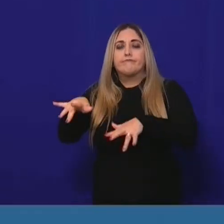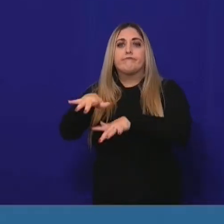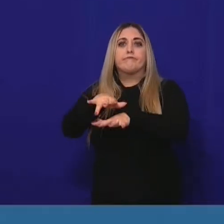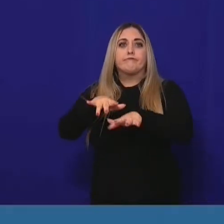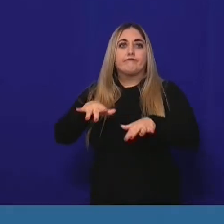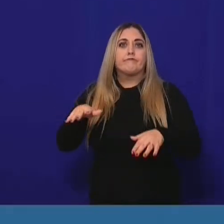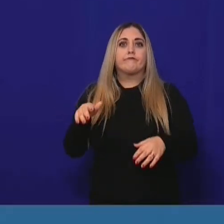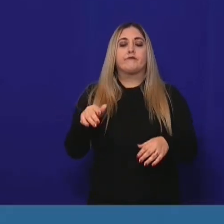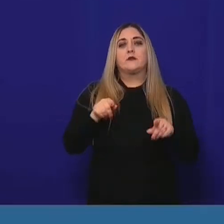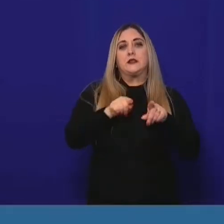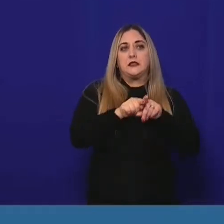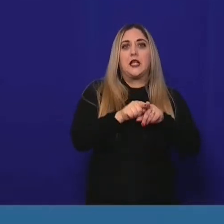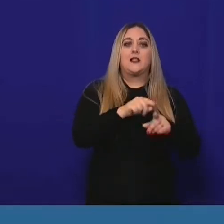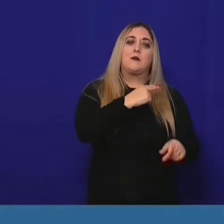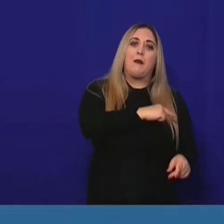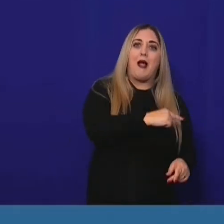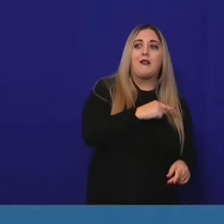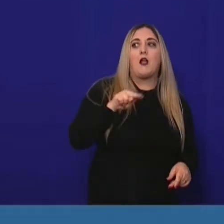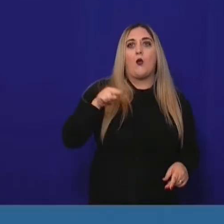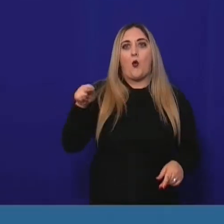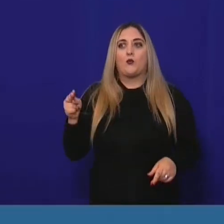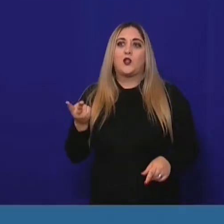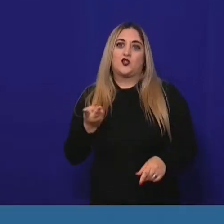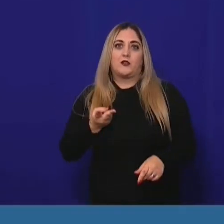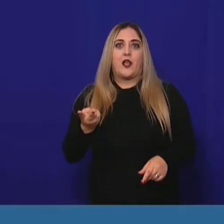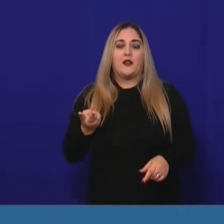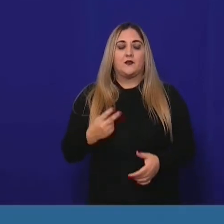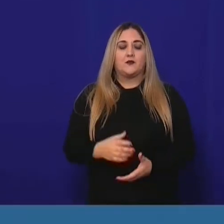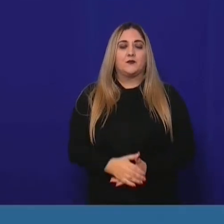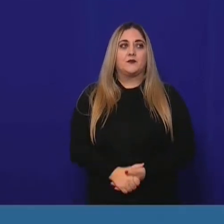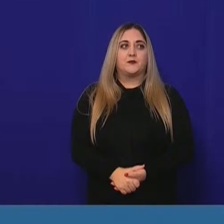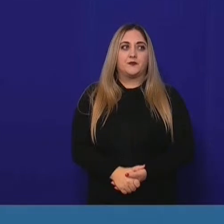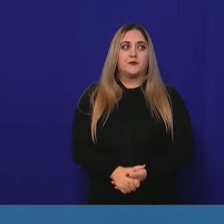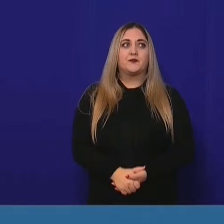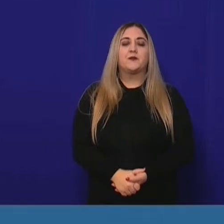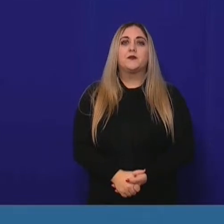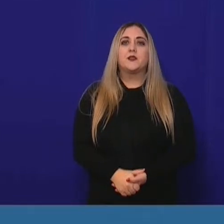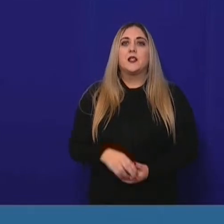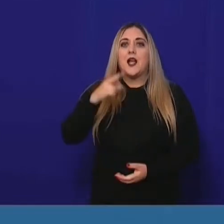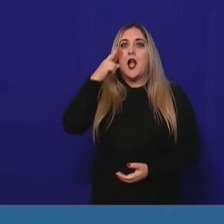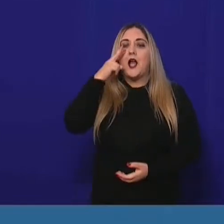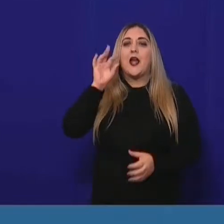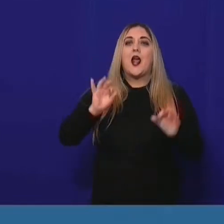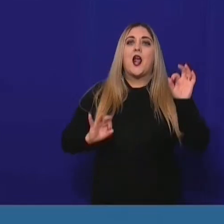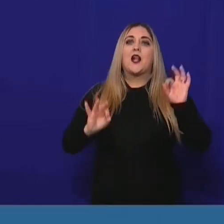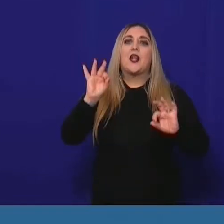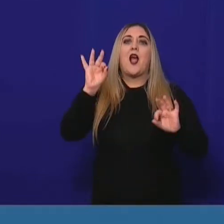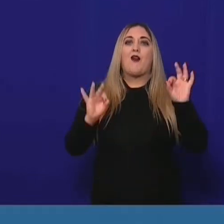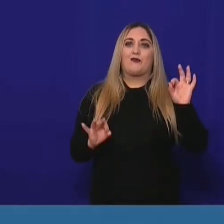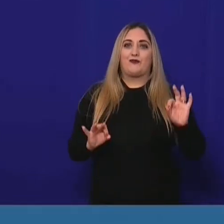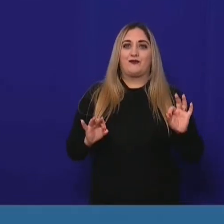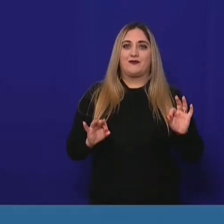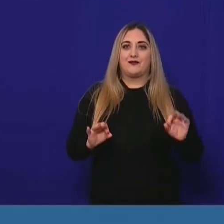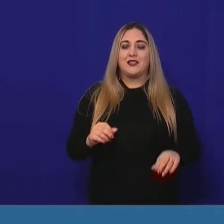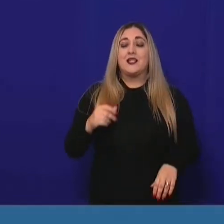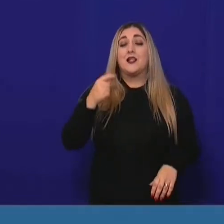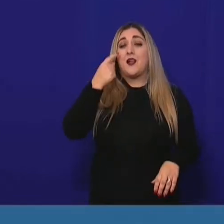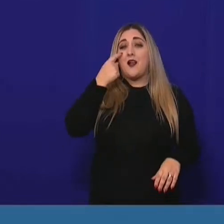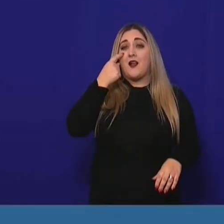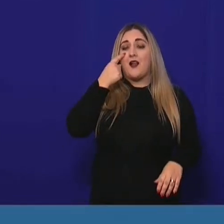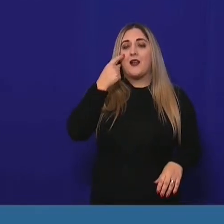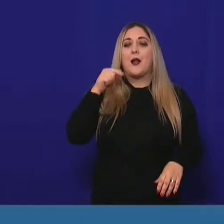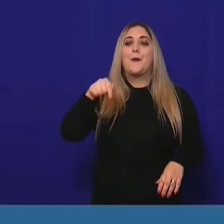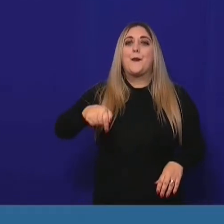fejn kemm Malta u kif ukoll Għawdex għadha għaddejja. Jekk inħarsu naqra x'qiegħed jiġru wkoll fil-każijiet li qed